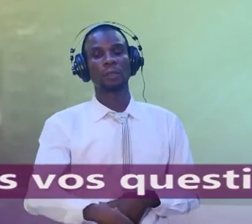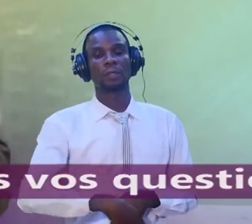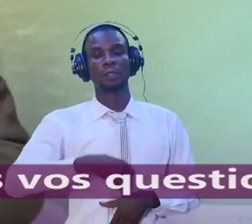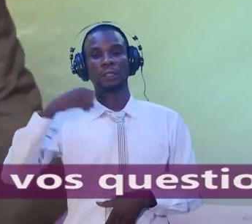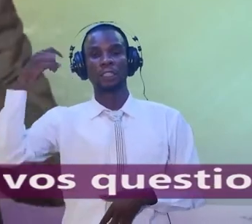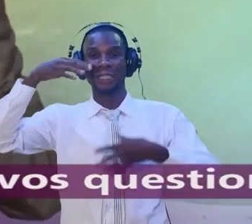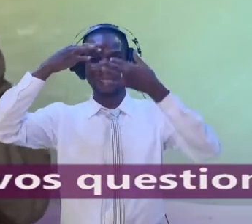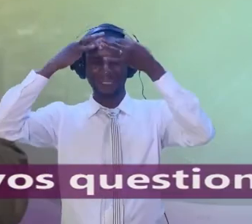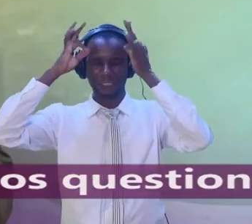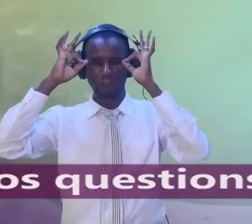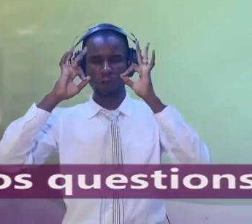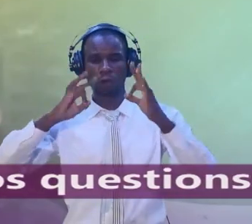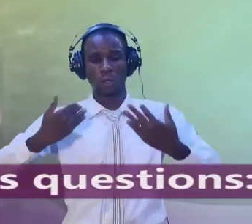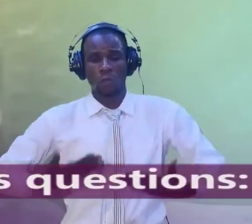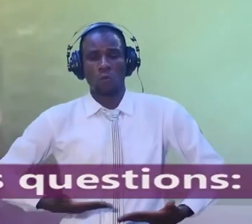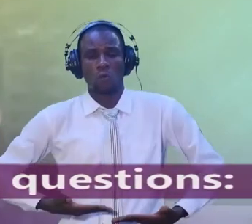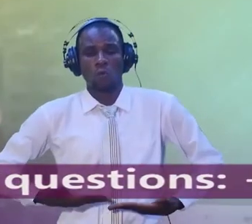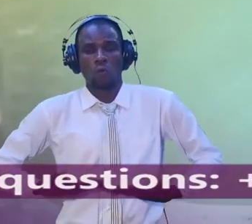visivyokuwa halisi na ukweli.